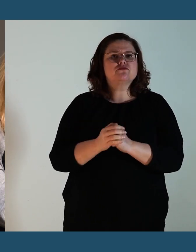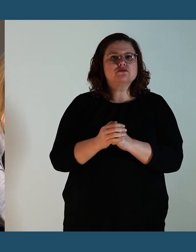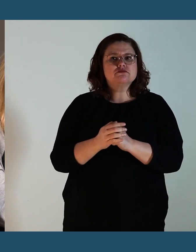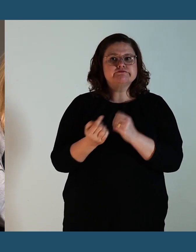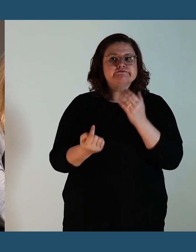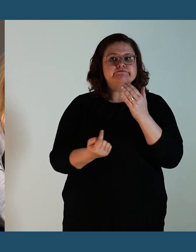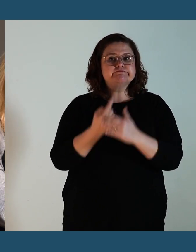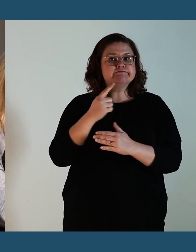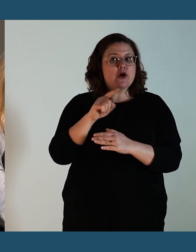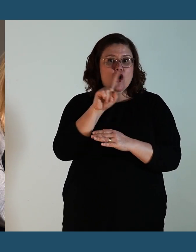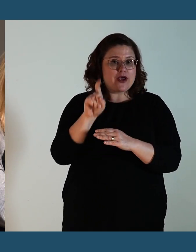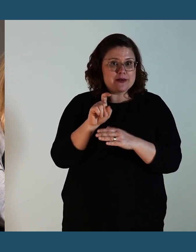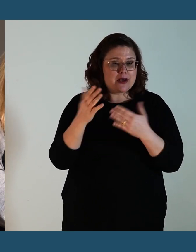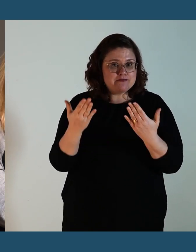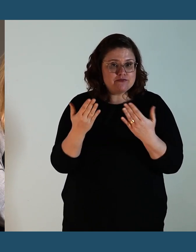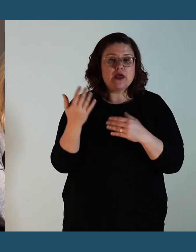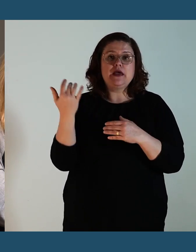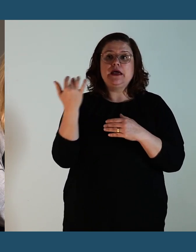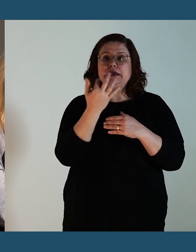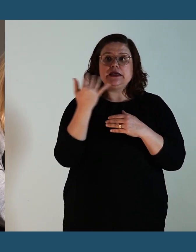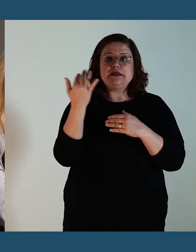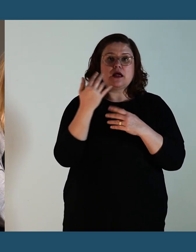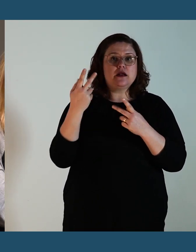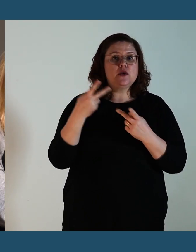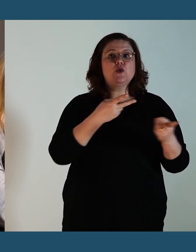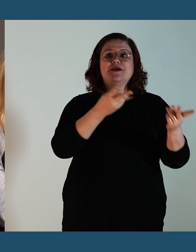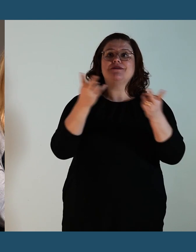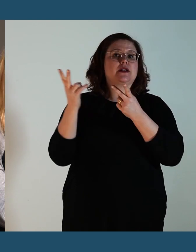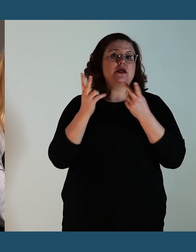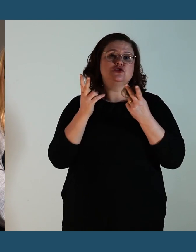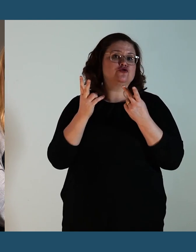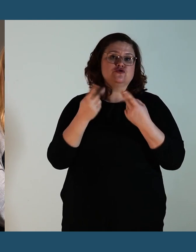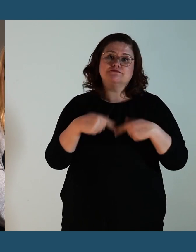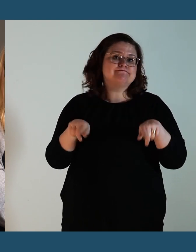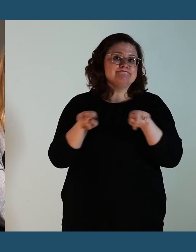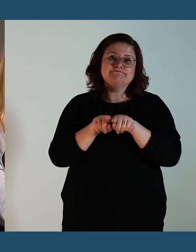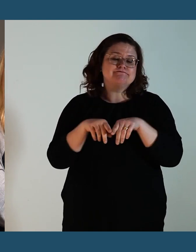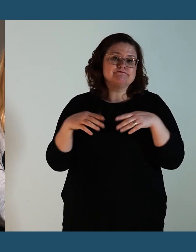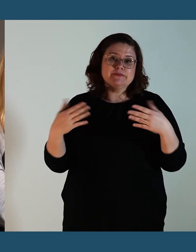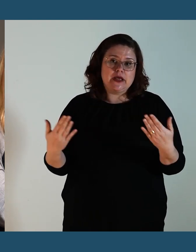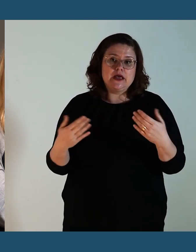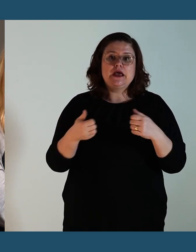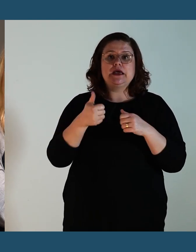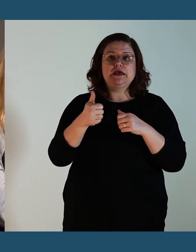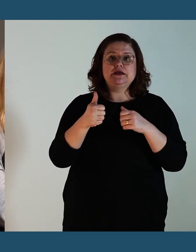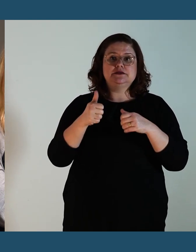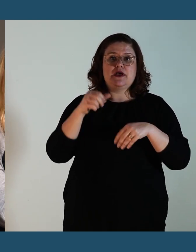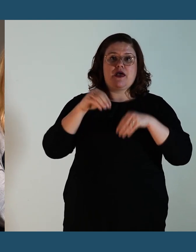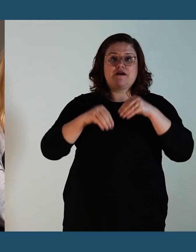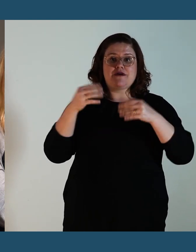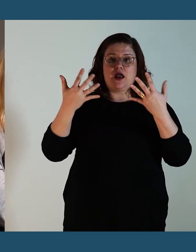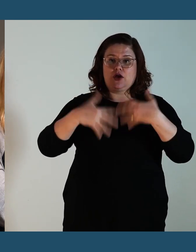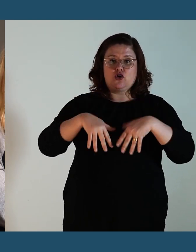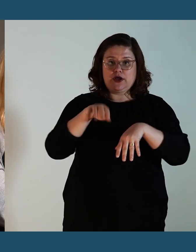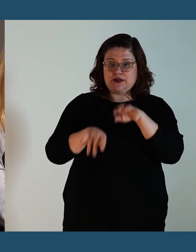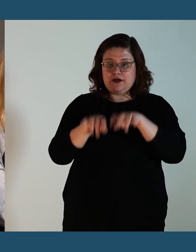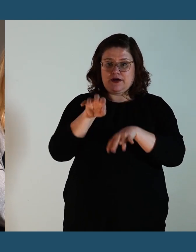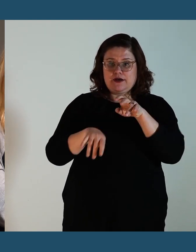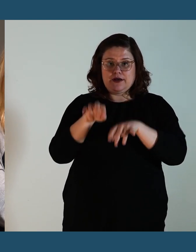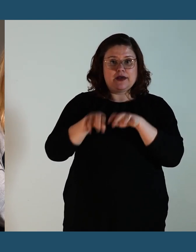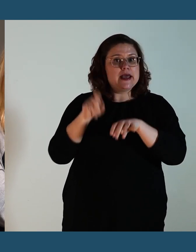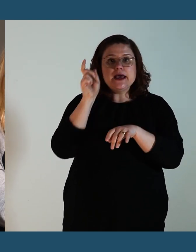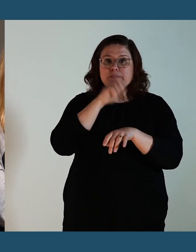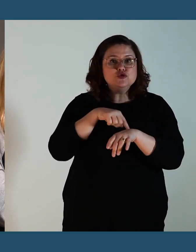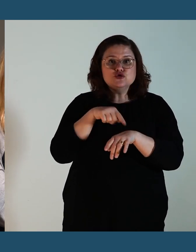ongelmaan kuin se, että digitaalinen yhdenvertaisuus ei meillä toteudu. Hän ei pääse täyttämään vaalikoneita, koska hänellä